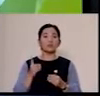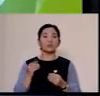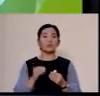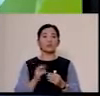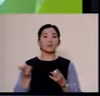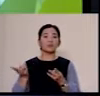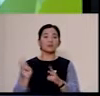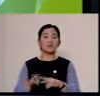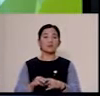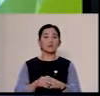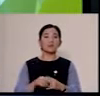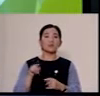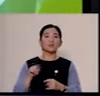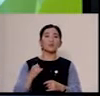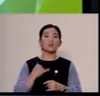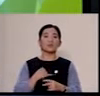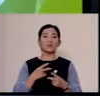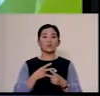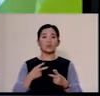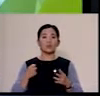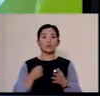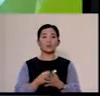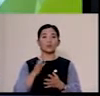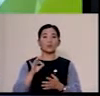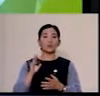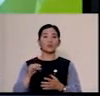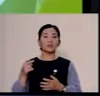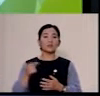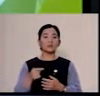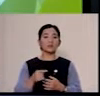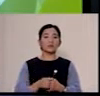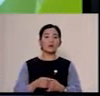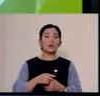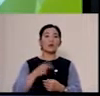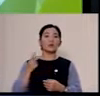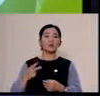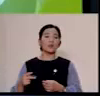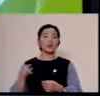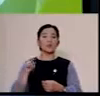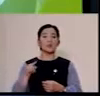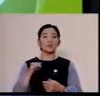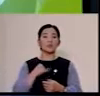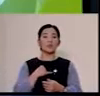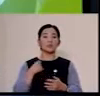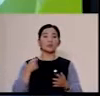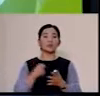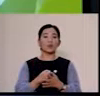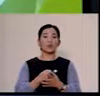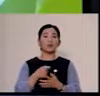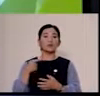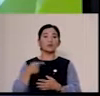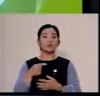десятки остались. Здесь у нас получается до сотни тысяч округлили. Здесь у нас получается до